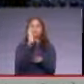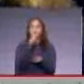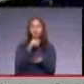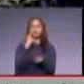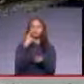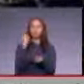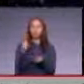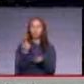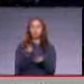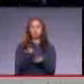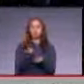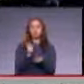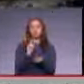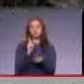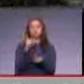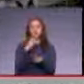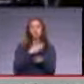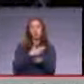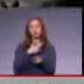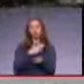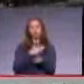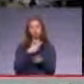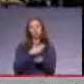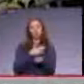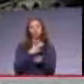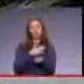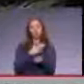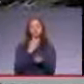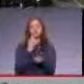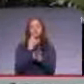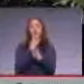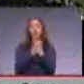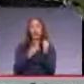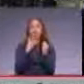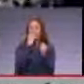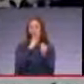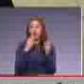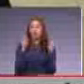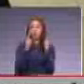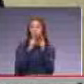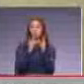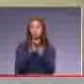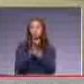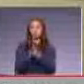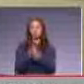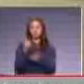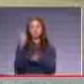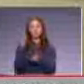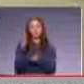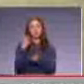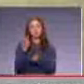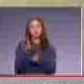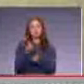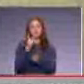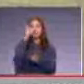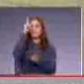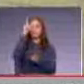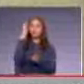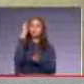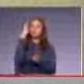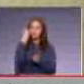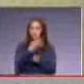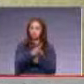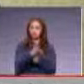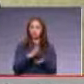يعني بتترجاك انها تشوفك. تعالى شوف تعالى شوف. يمكن بعد كده ربنا يفتح عليك اكتر.